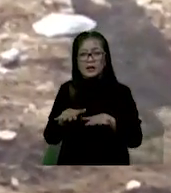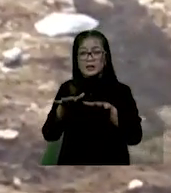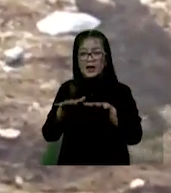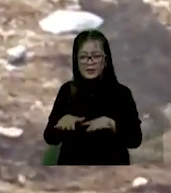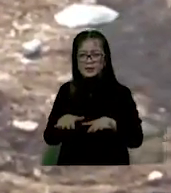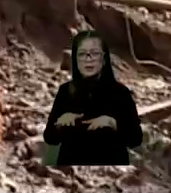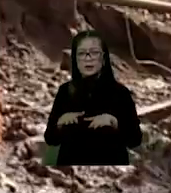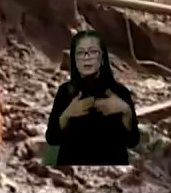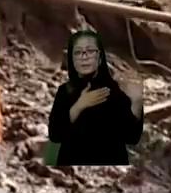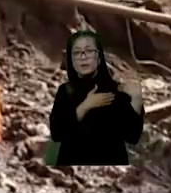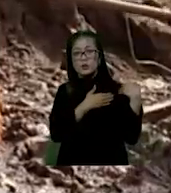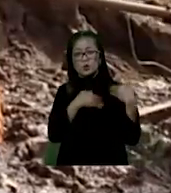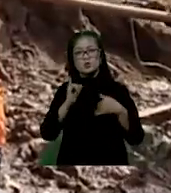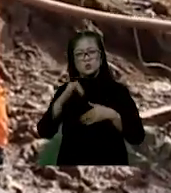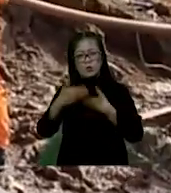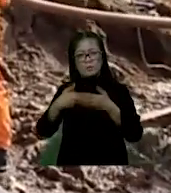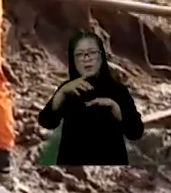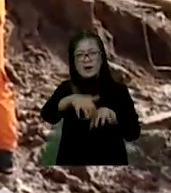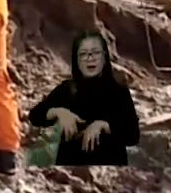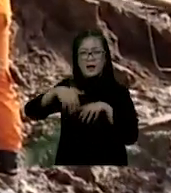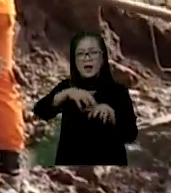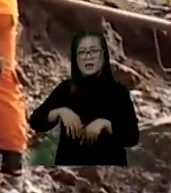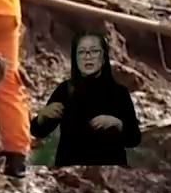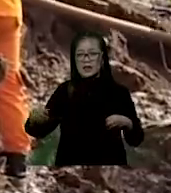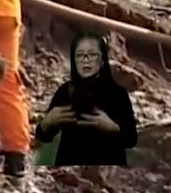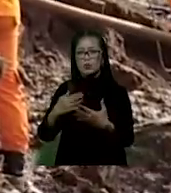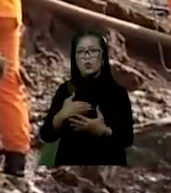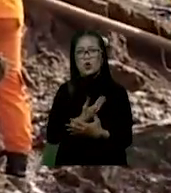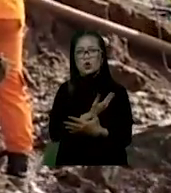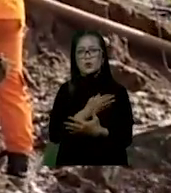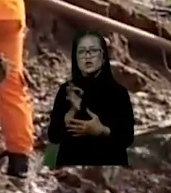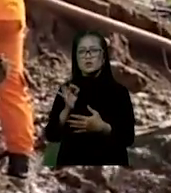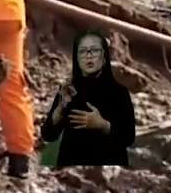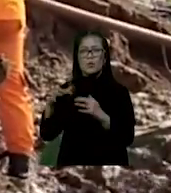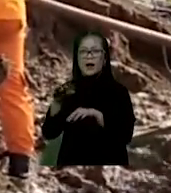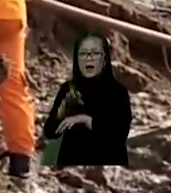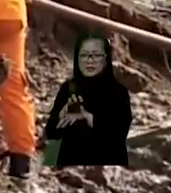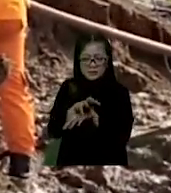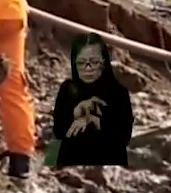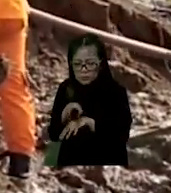Petugas juga melakukan penggalian untuk menemukan korban yang sebelumnya diendus anjing pelacak.